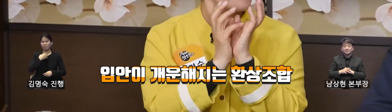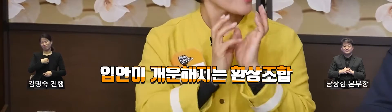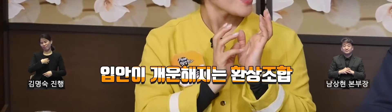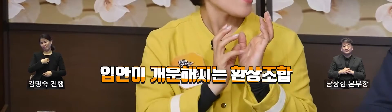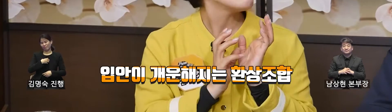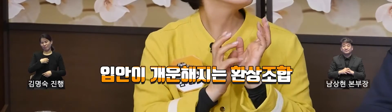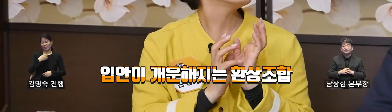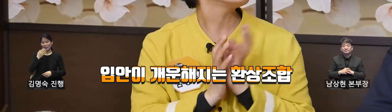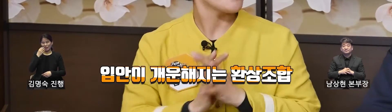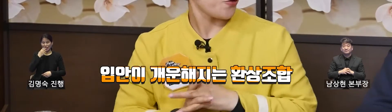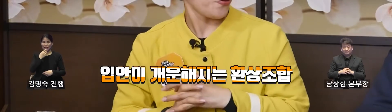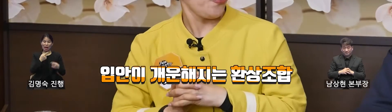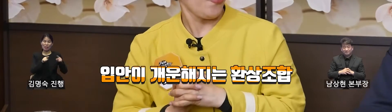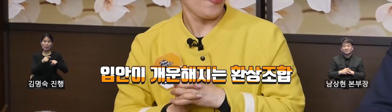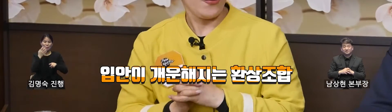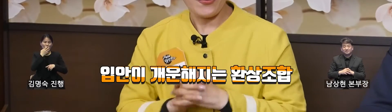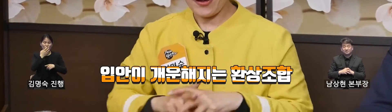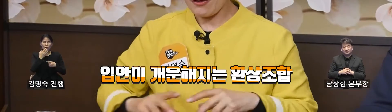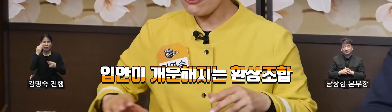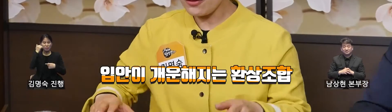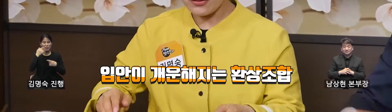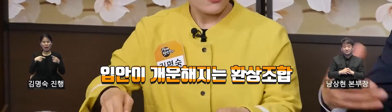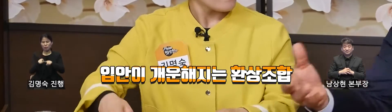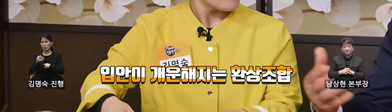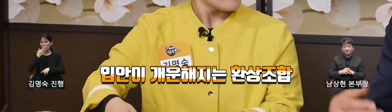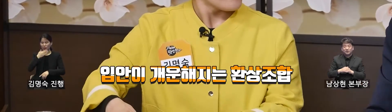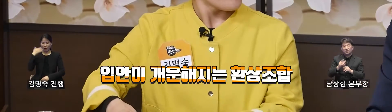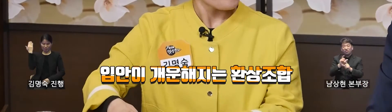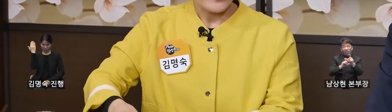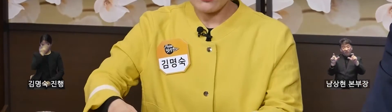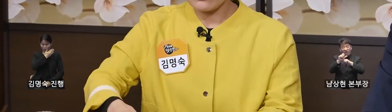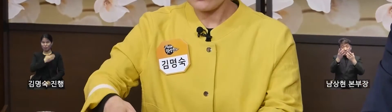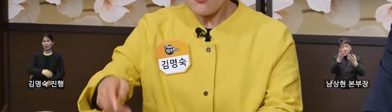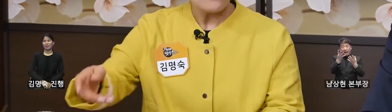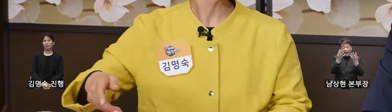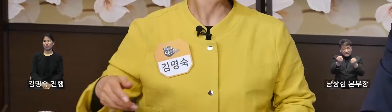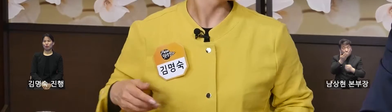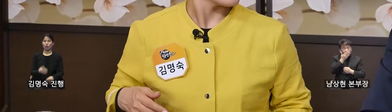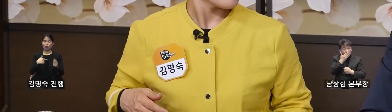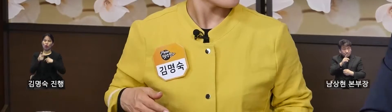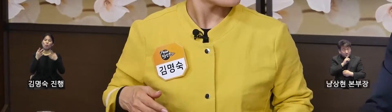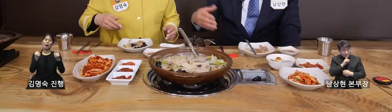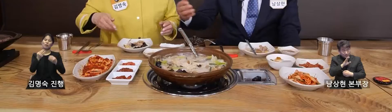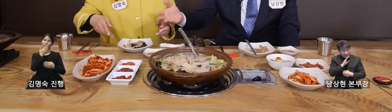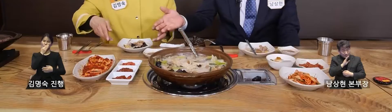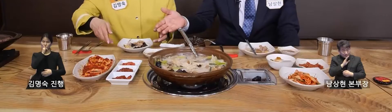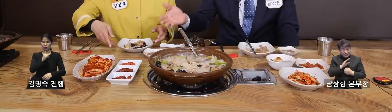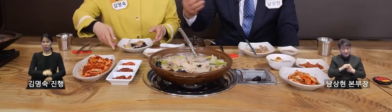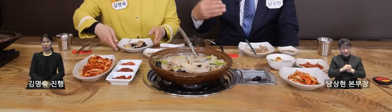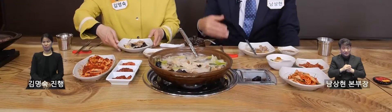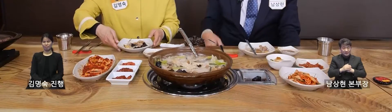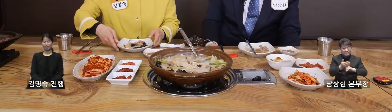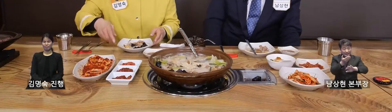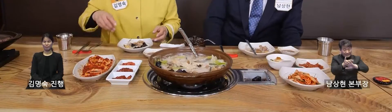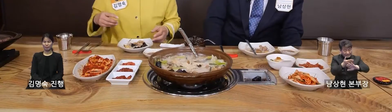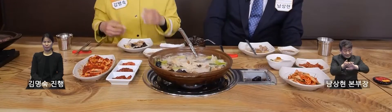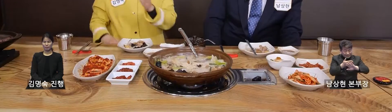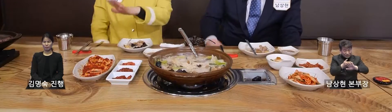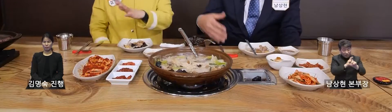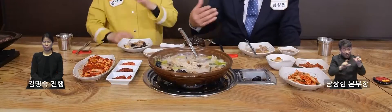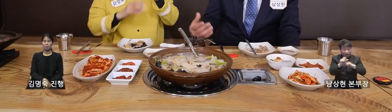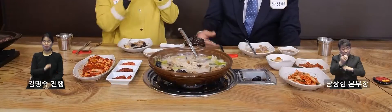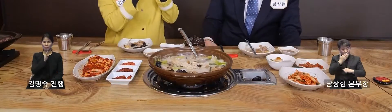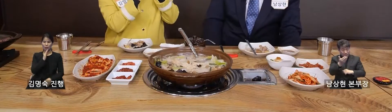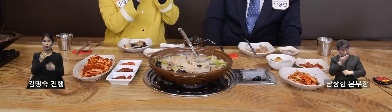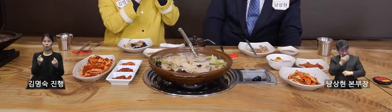입안이 개운해져요. 더 많이 드신다는 얘기잖아요. 더 먹을 수 있어요? 아니, 다른 음식을 더 많이 먹을 수 있어요.